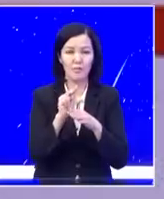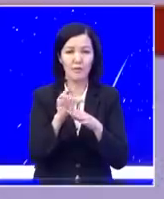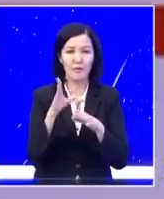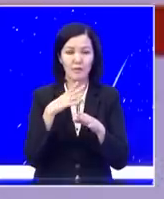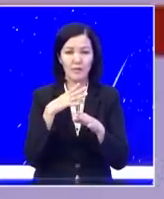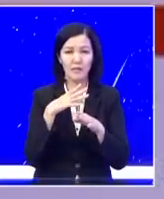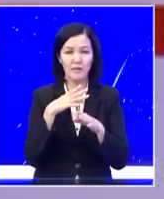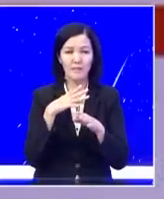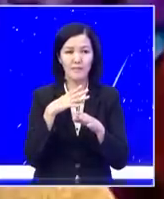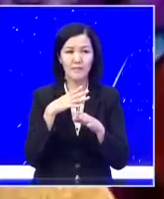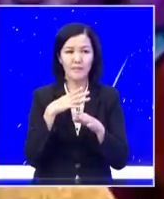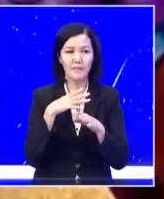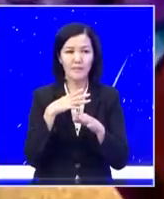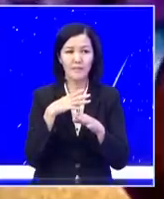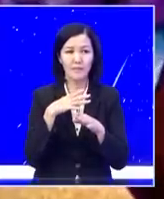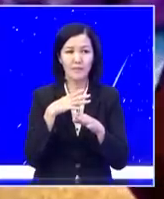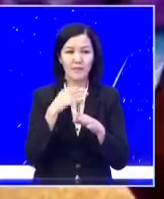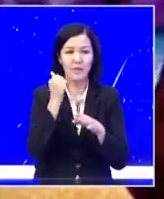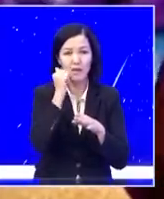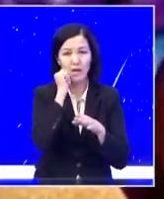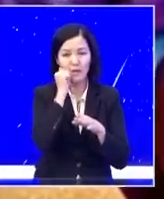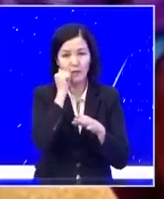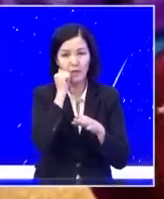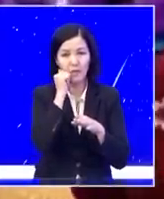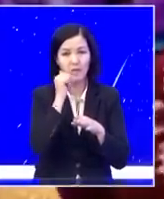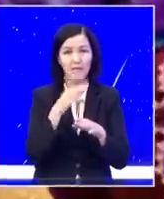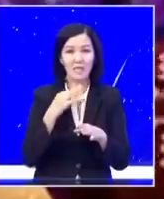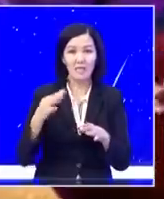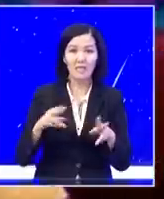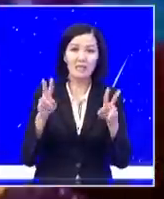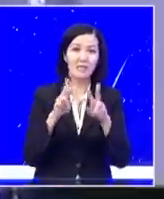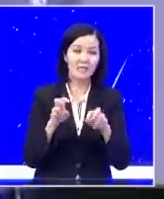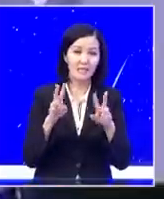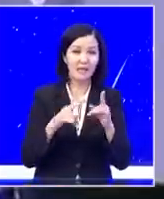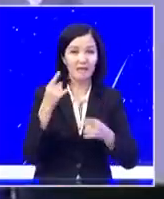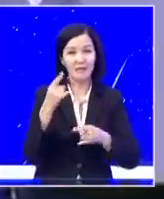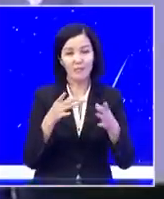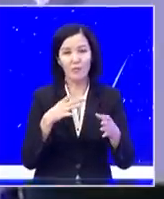айтамыз? Апау, алып келдік балаңызды.